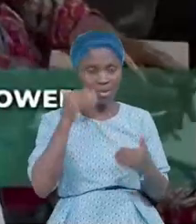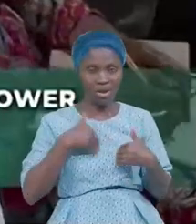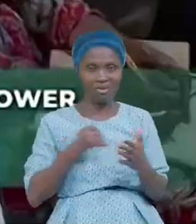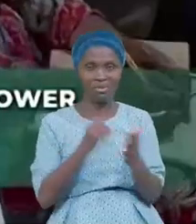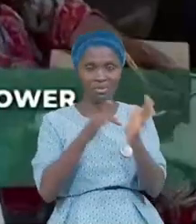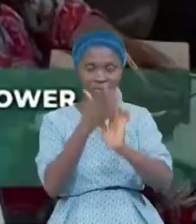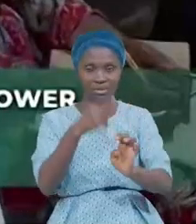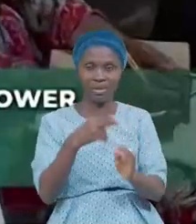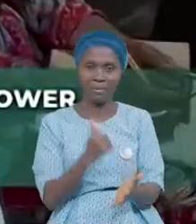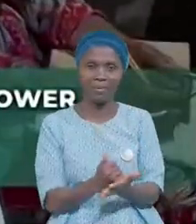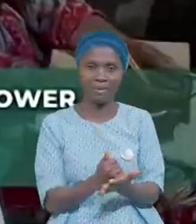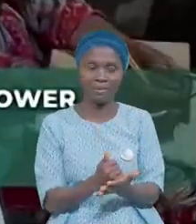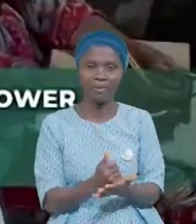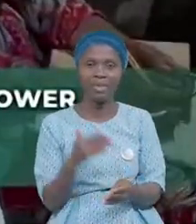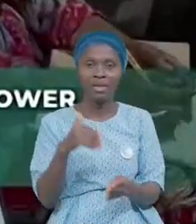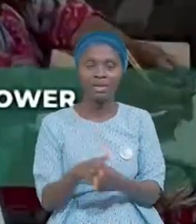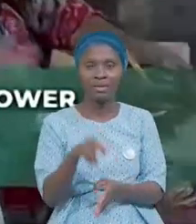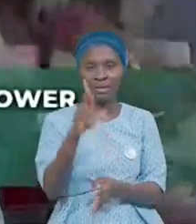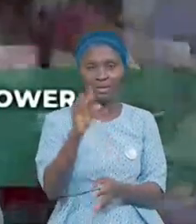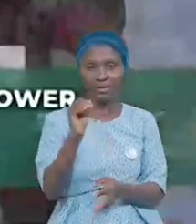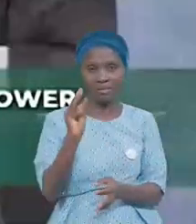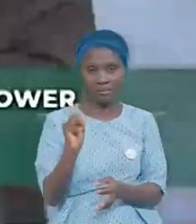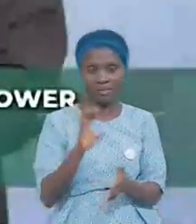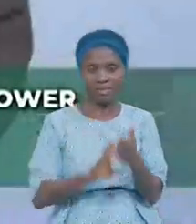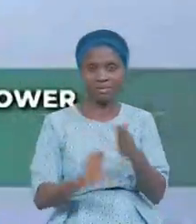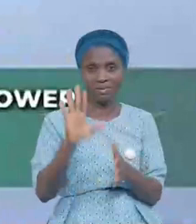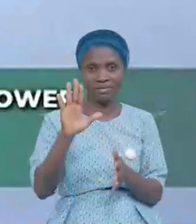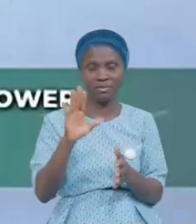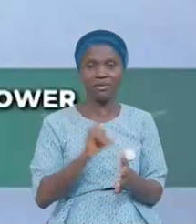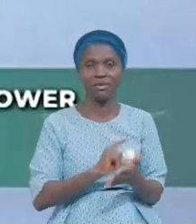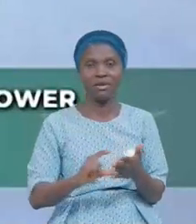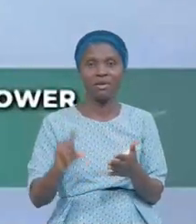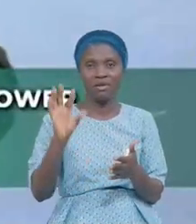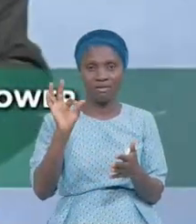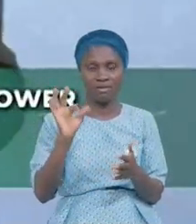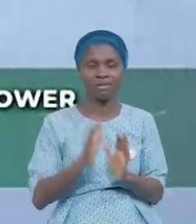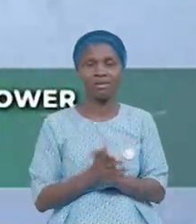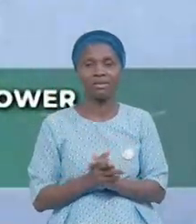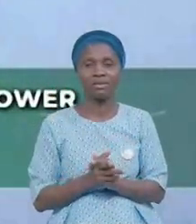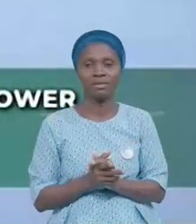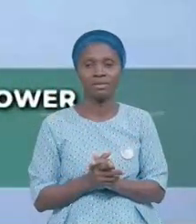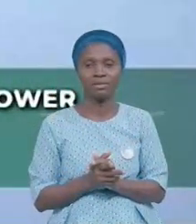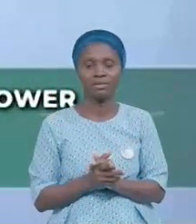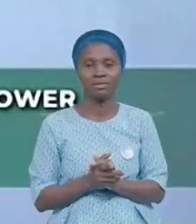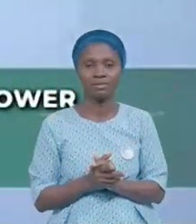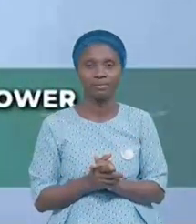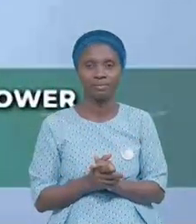En Romains 15, 19. En Romains 15, verset 19.